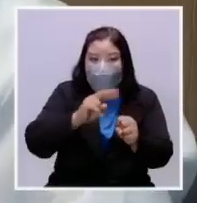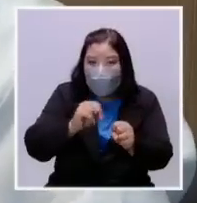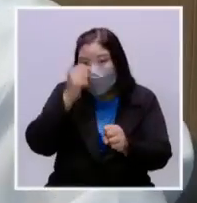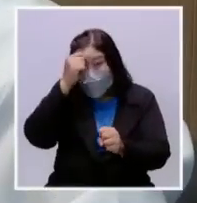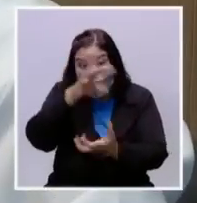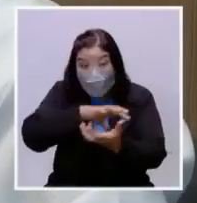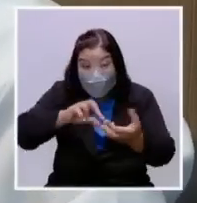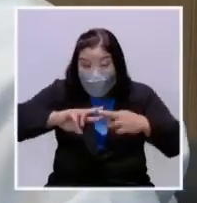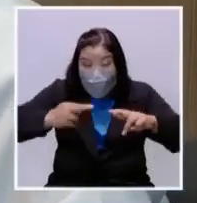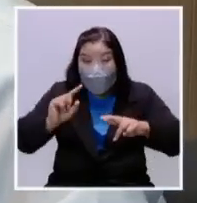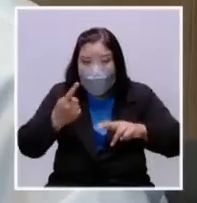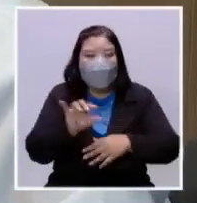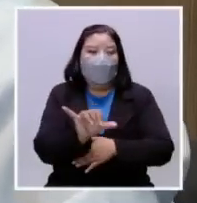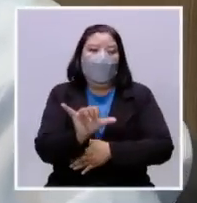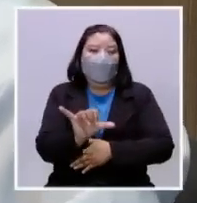ดครับ